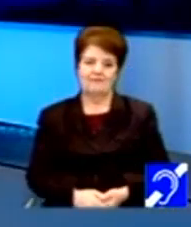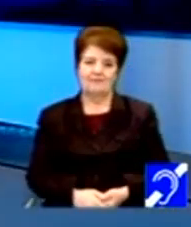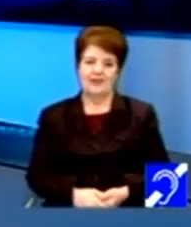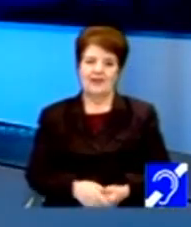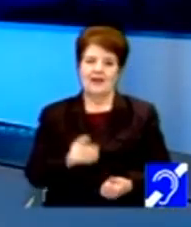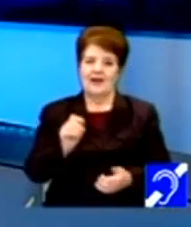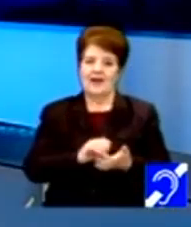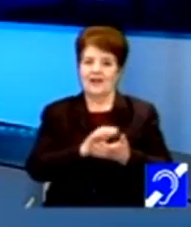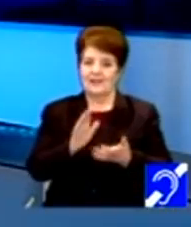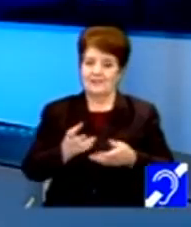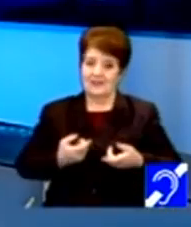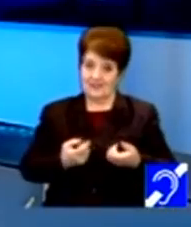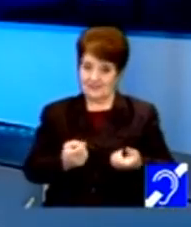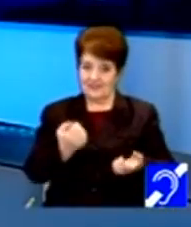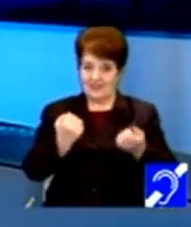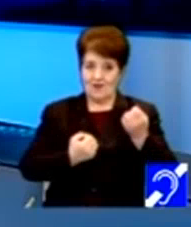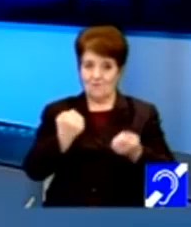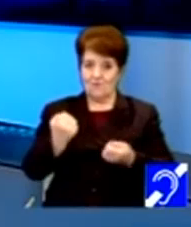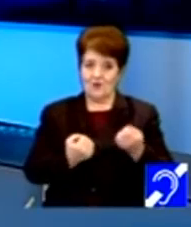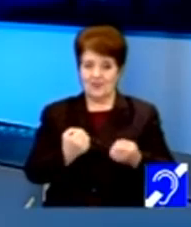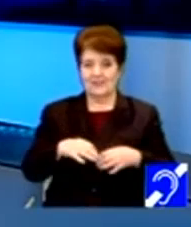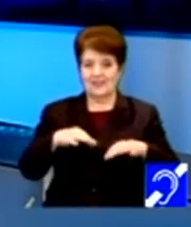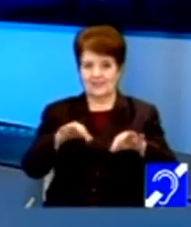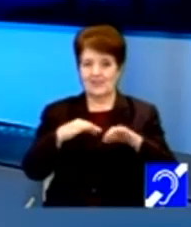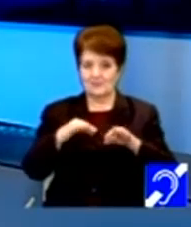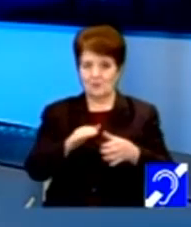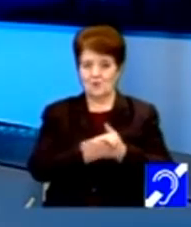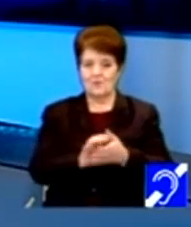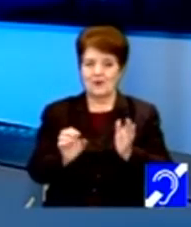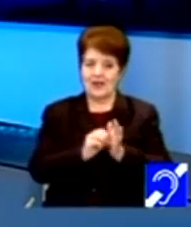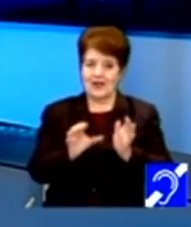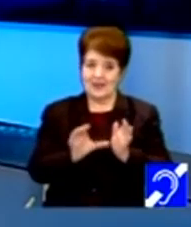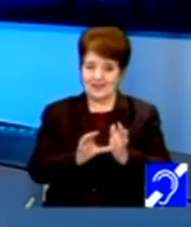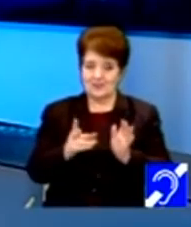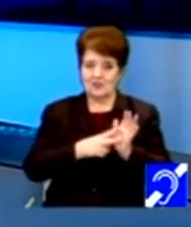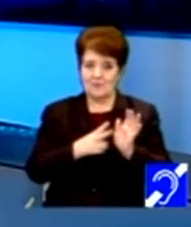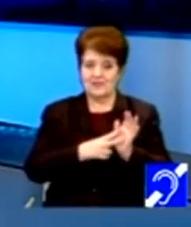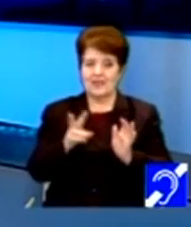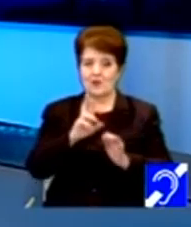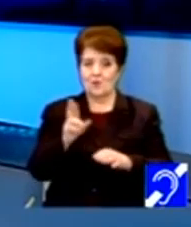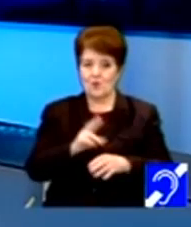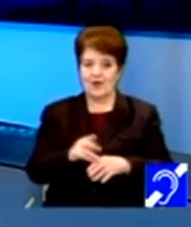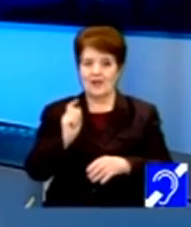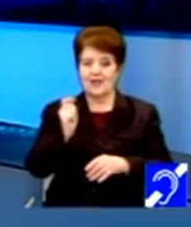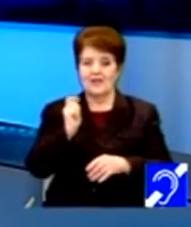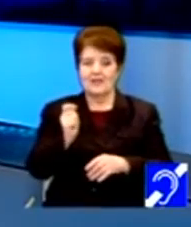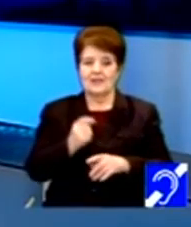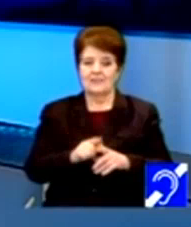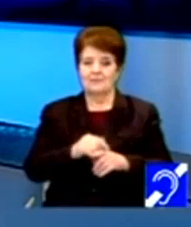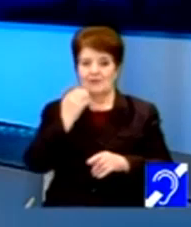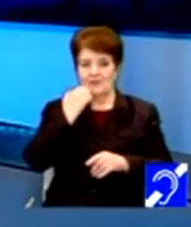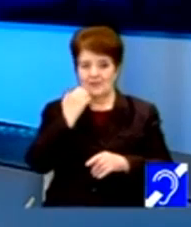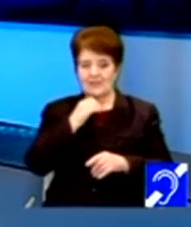A renunțat la sanie și a urcat la volanul unui mijloc de transport în comun electric. Până pe 7 ianuarie, când sărbătorim Crăciunul pe stil vechi,